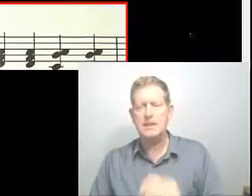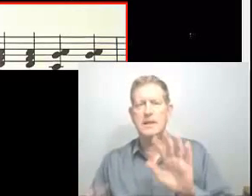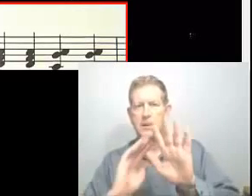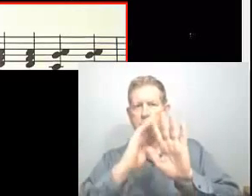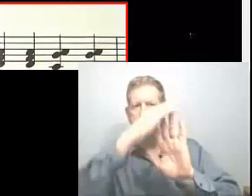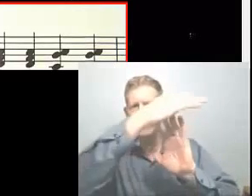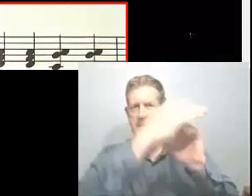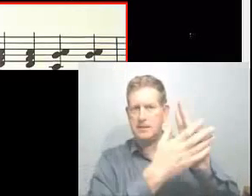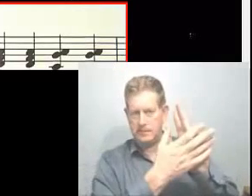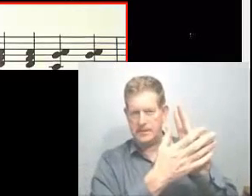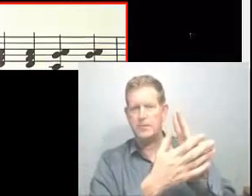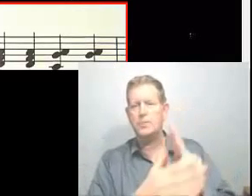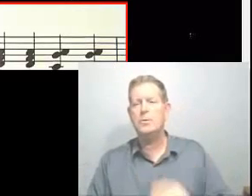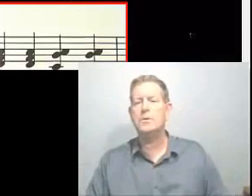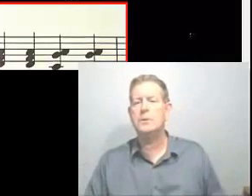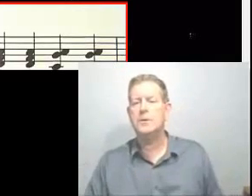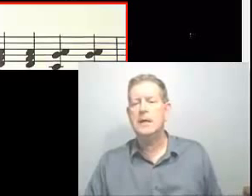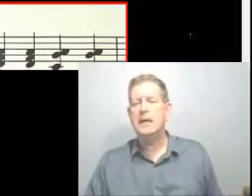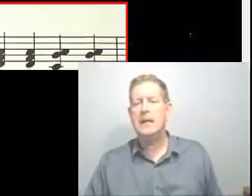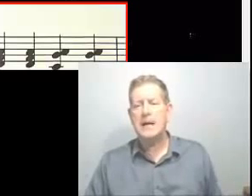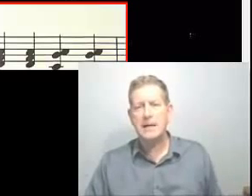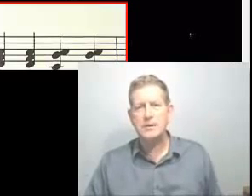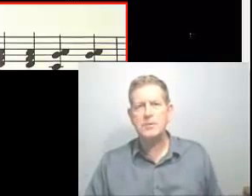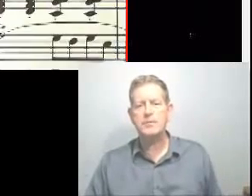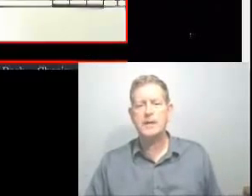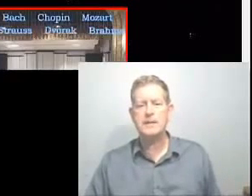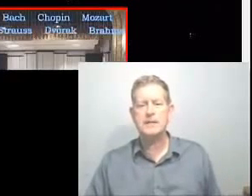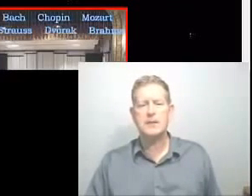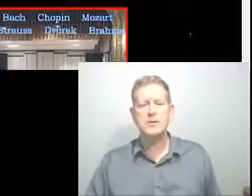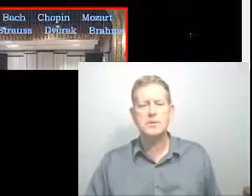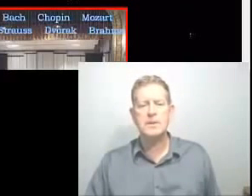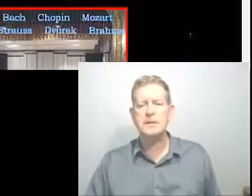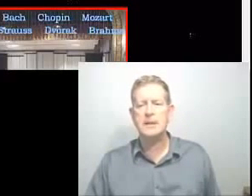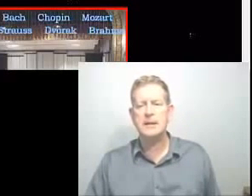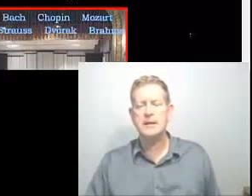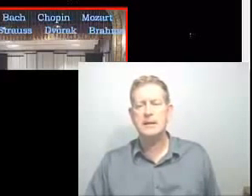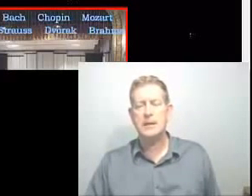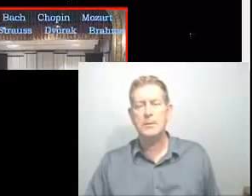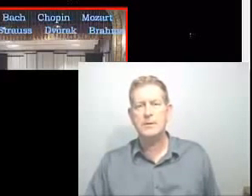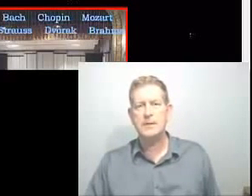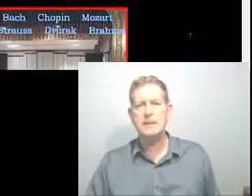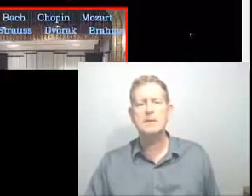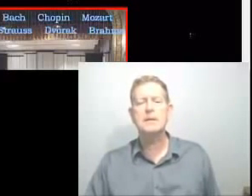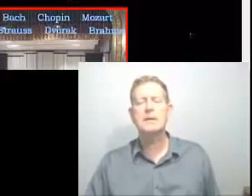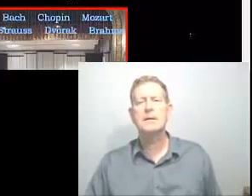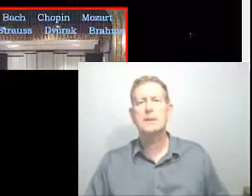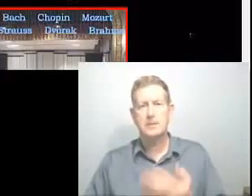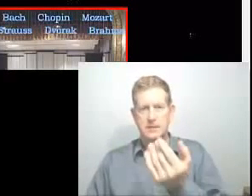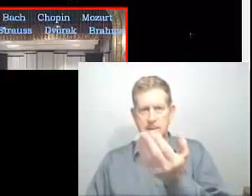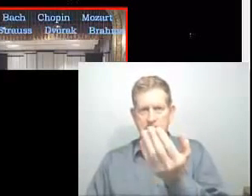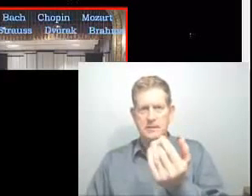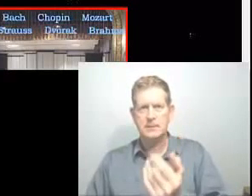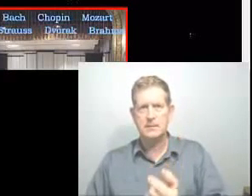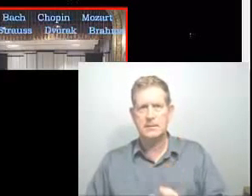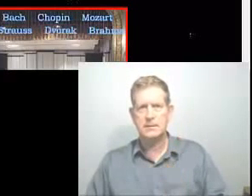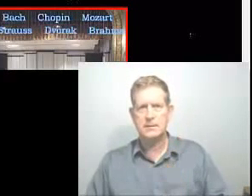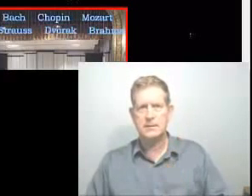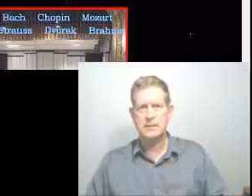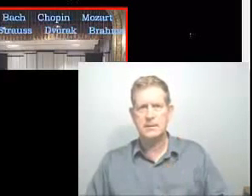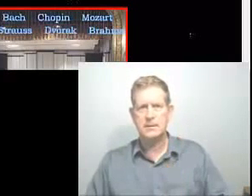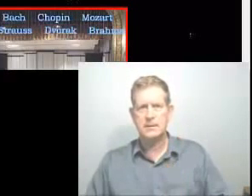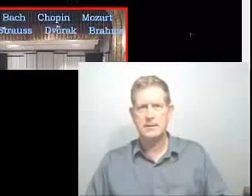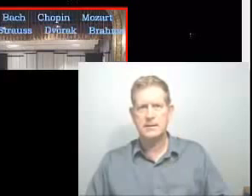Oui, il écoutait, il écoute la radio. Voilà, c'est ça. Ensuite, là, la musique. Dites.